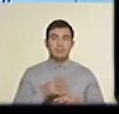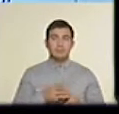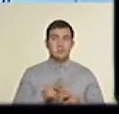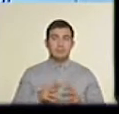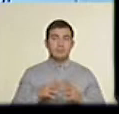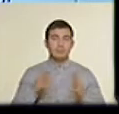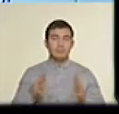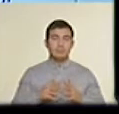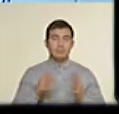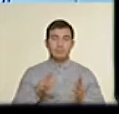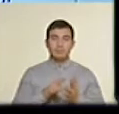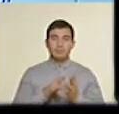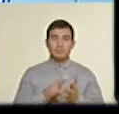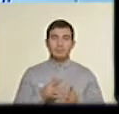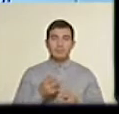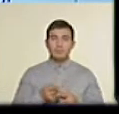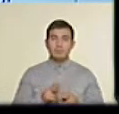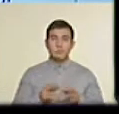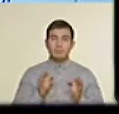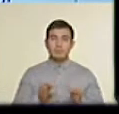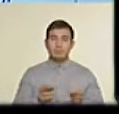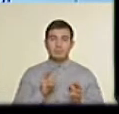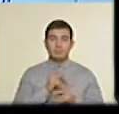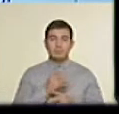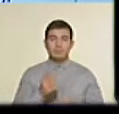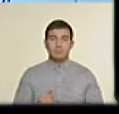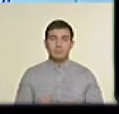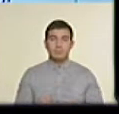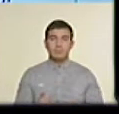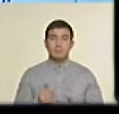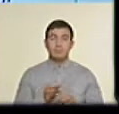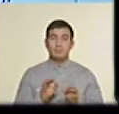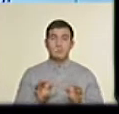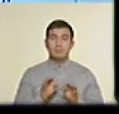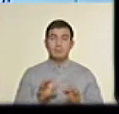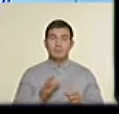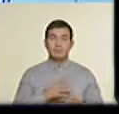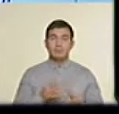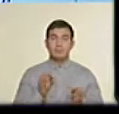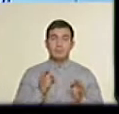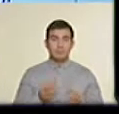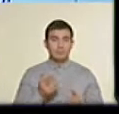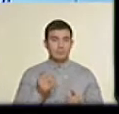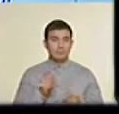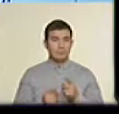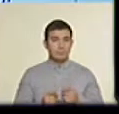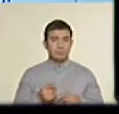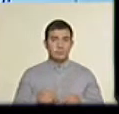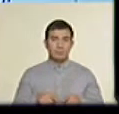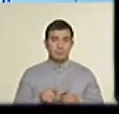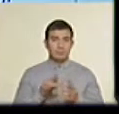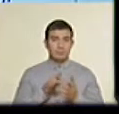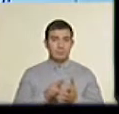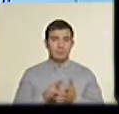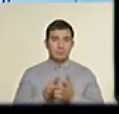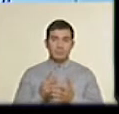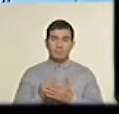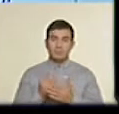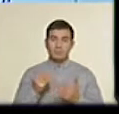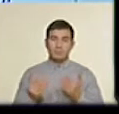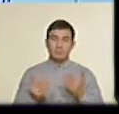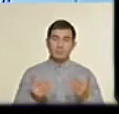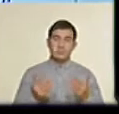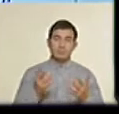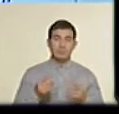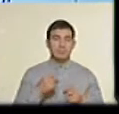turistik markazlari sanaladi. Qani o'ylab ko'ring aziz o'quvchilar, ushbu shaharlarimiz haqiqatan ham mamlakatimizning yirik turistik